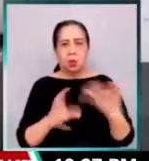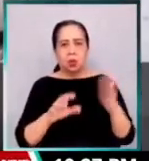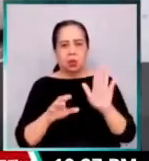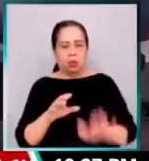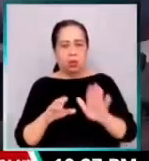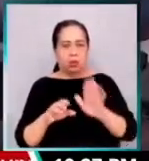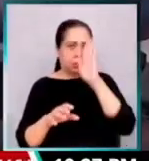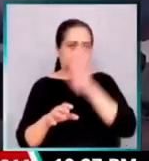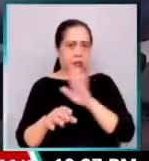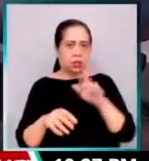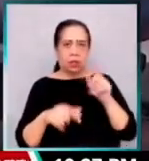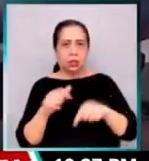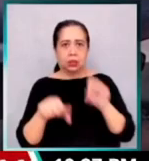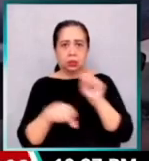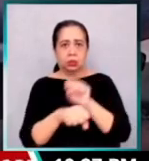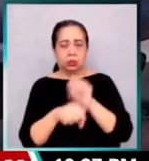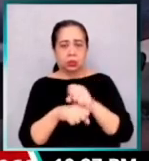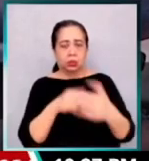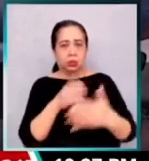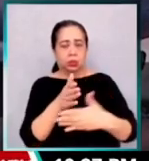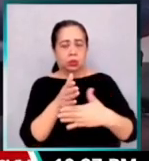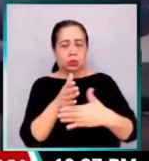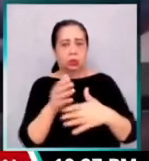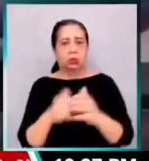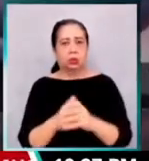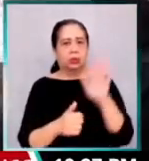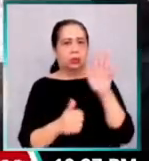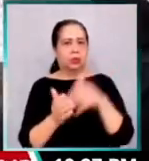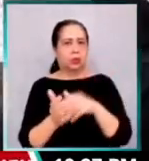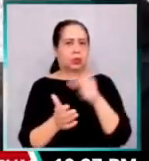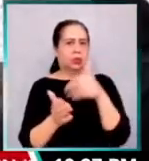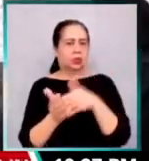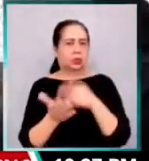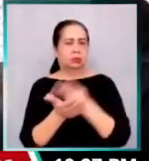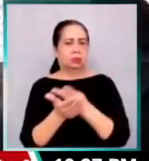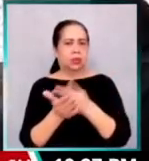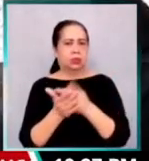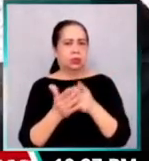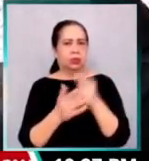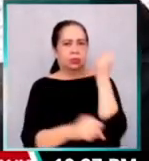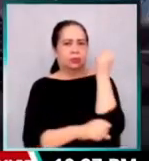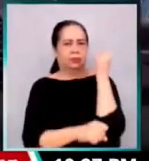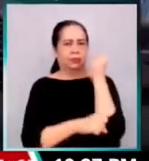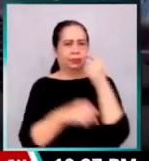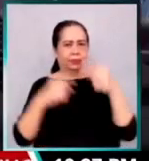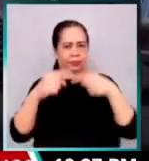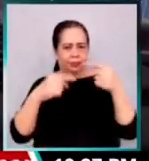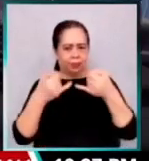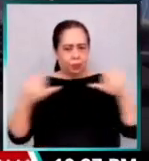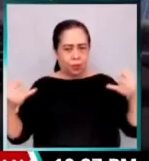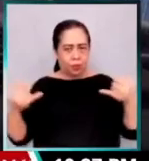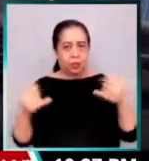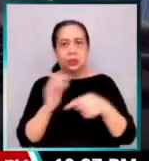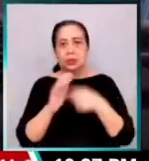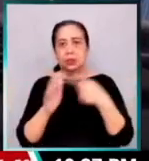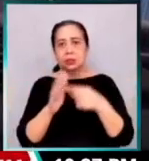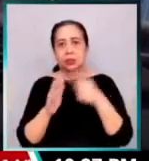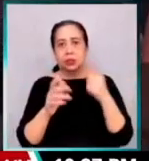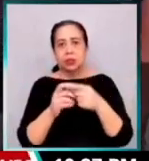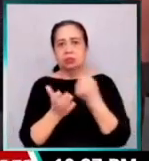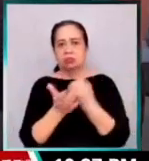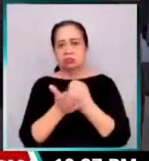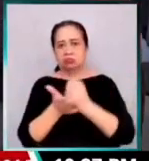makatakbo. 5,000 to 10,000 pesos daw ang halaga ng mga ninanakaw na wire na kung minsan sa kanilang sahod